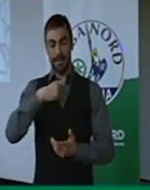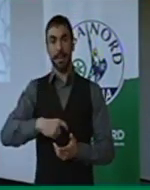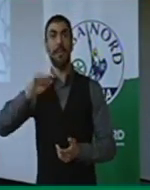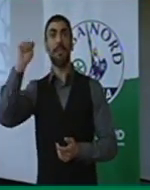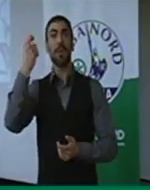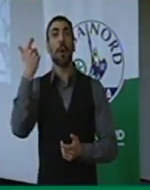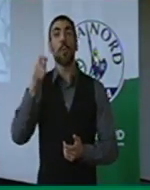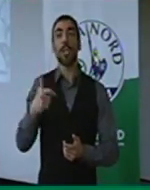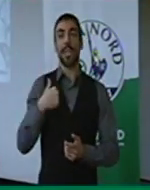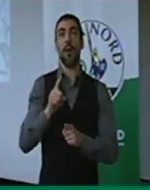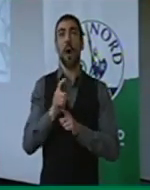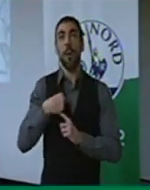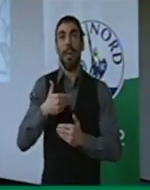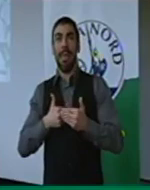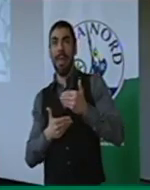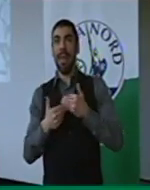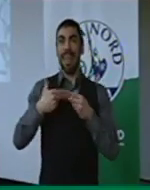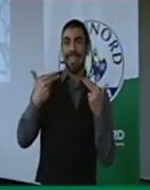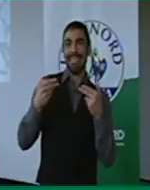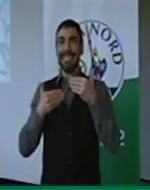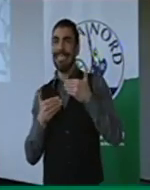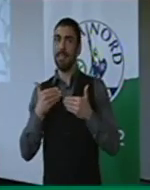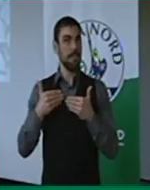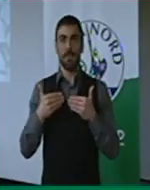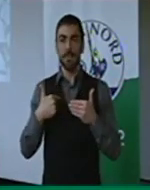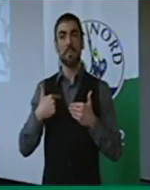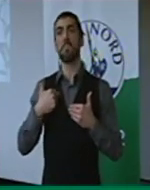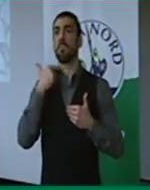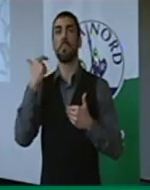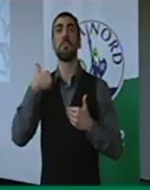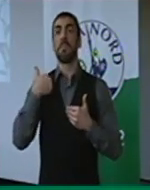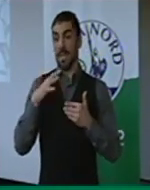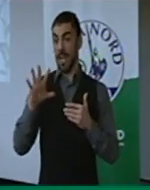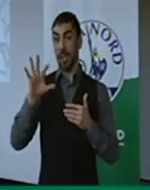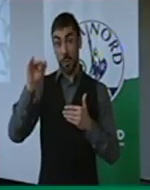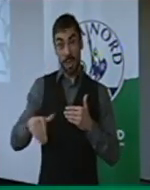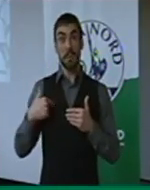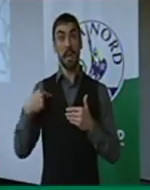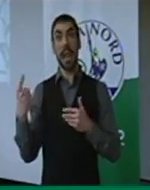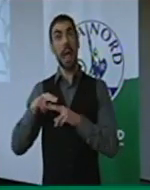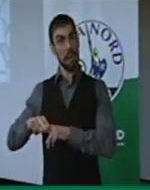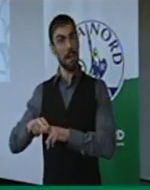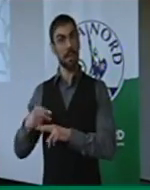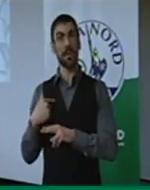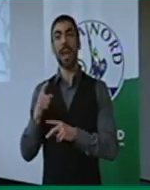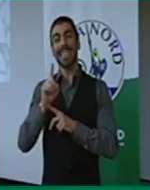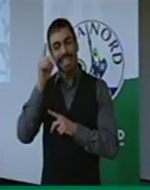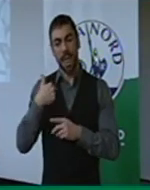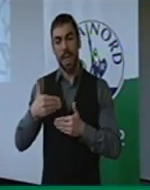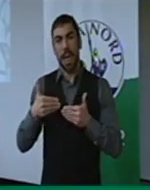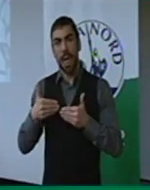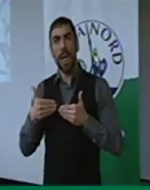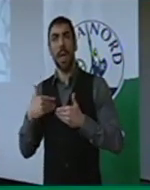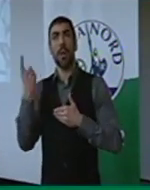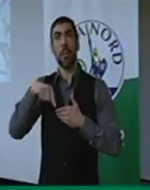perché invece di arretrare di arretrare a di arretrare decise sai cosa c'è siamo rimasti in 50mila se andiamo avanti ad arretrare